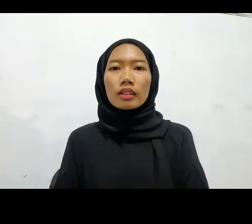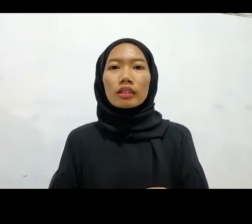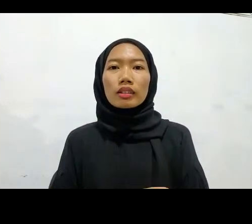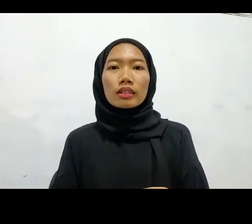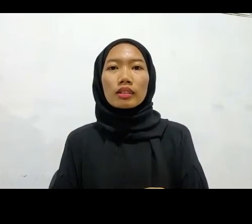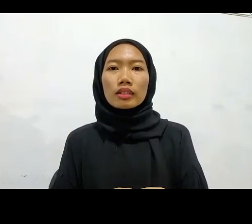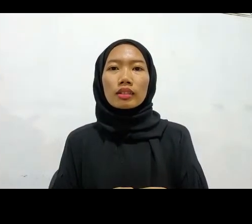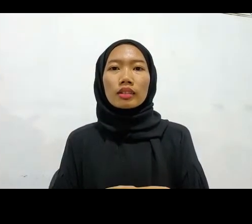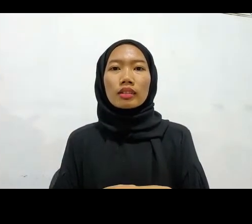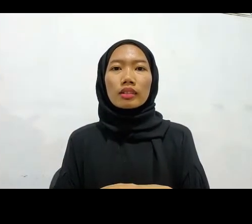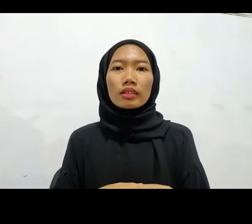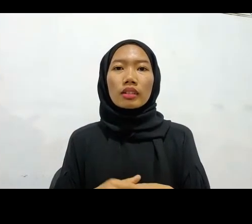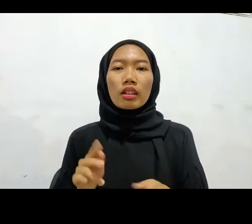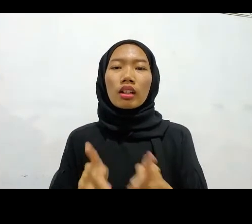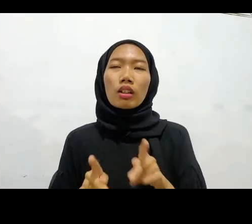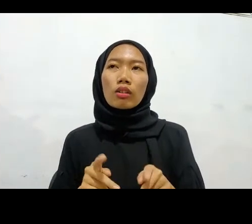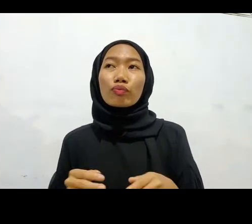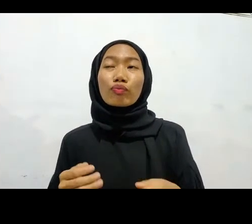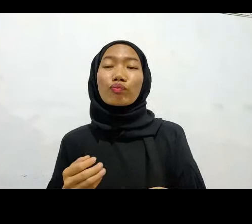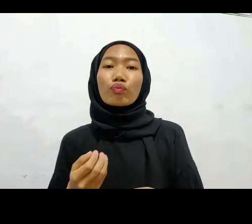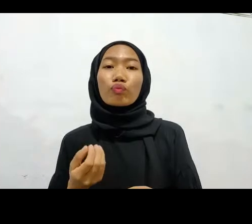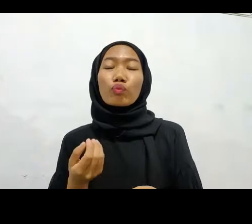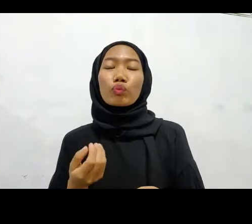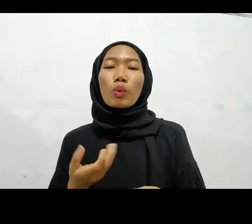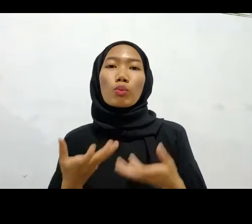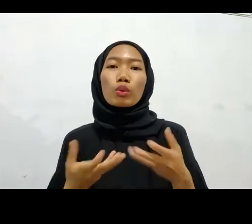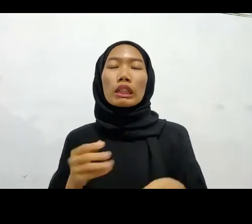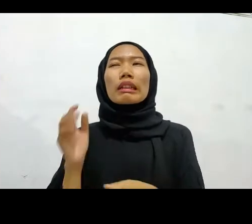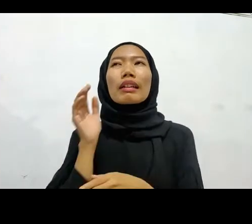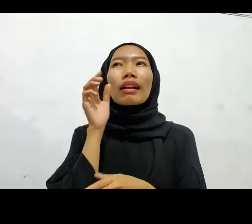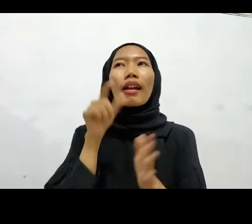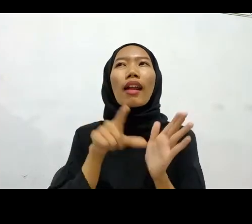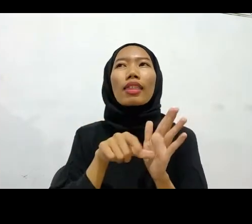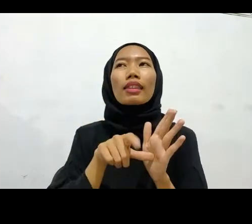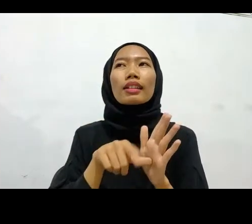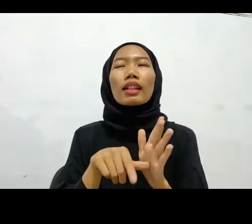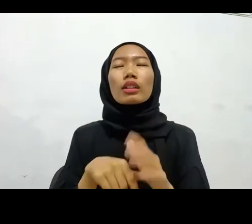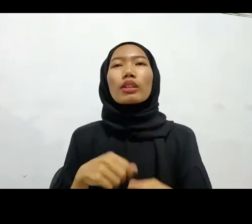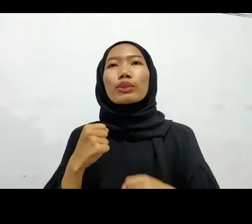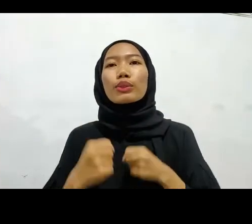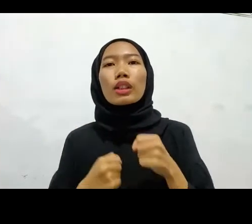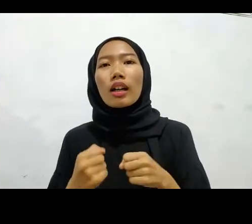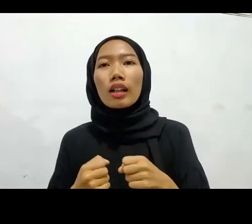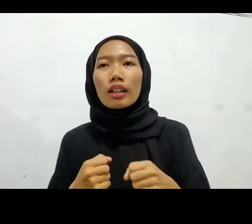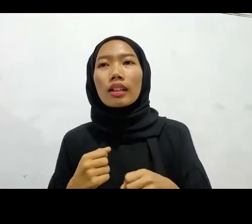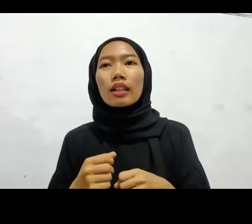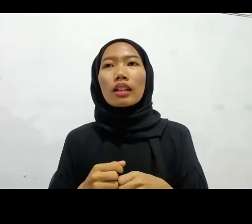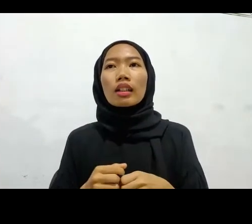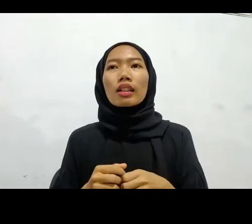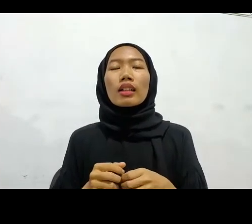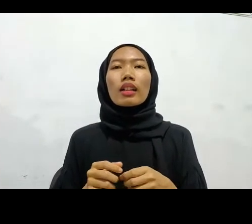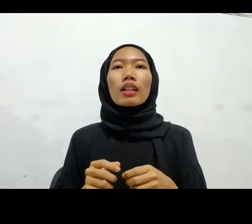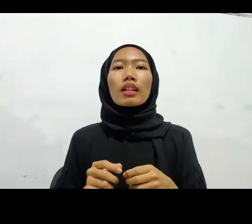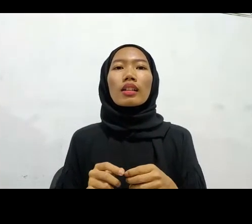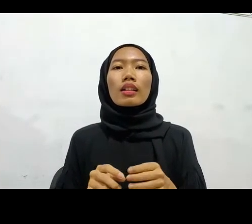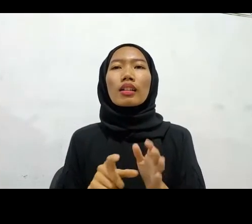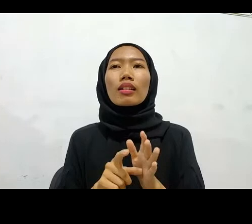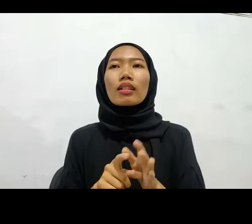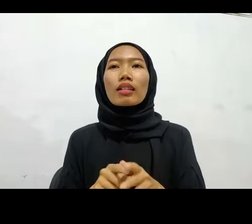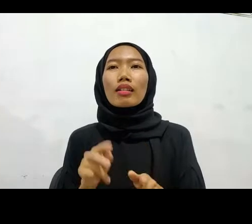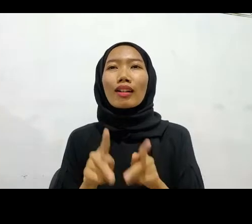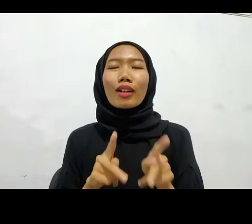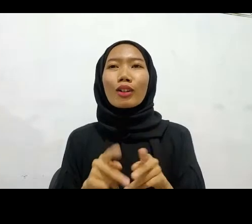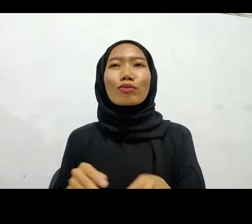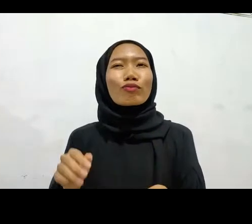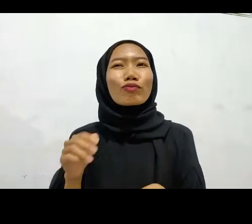itu diusahakan pun tidak sesuai dengan keinginan. Ada yang tidak bisa dipakai, tidak nyaman untuk digunakan. Nah, ini